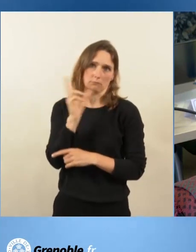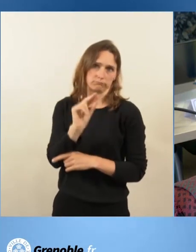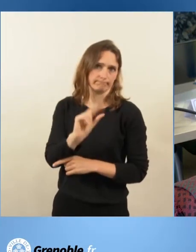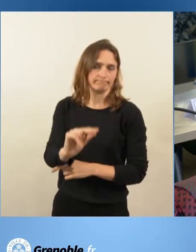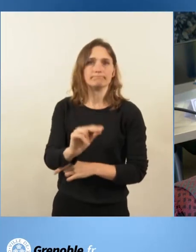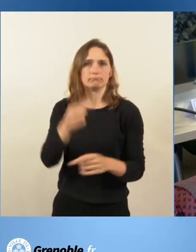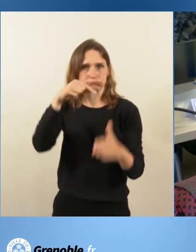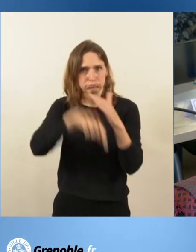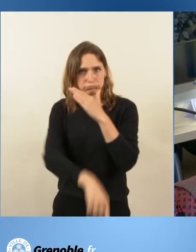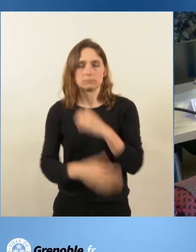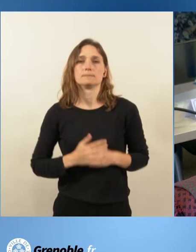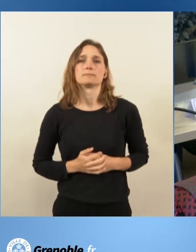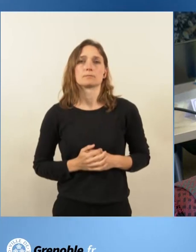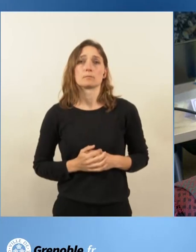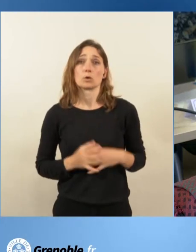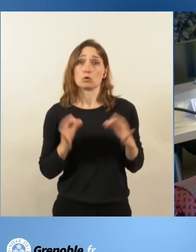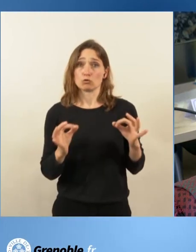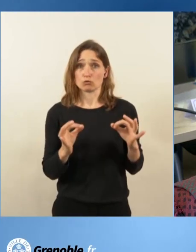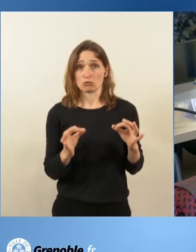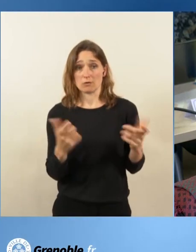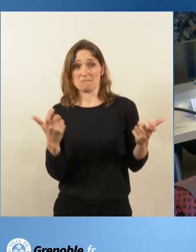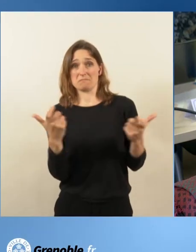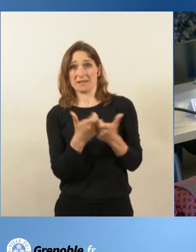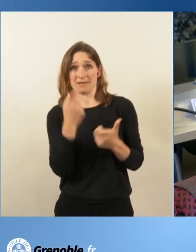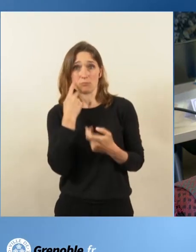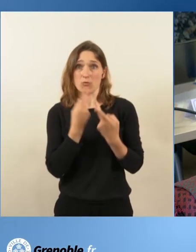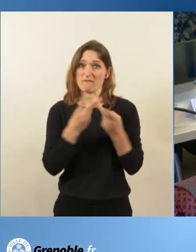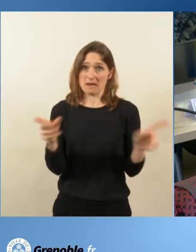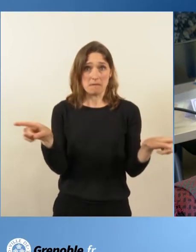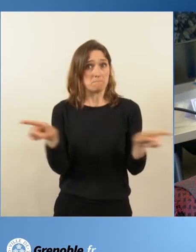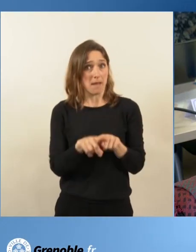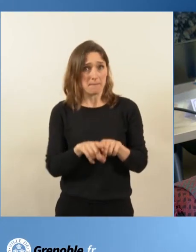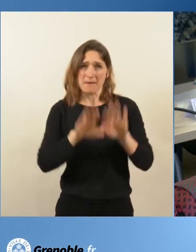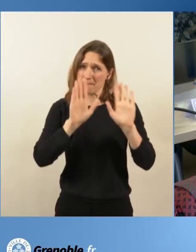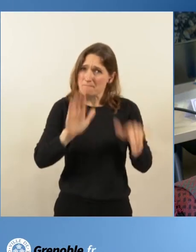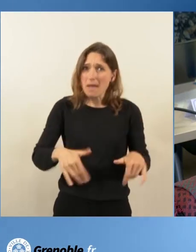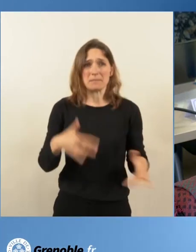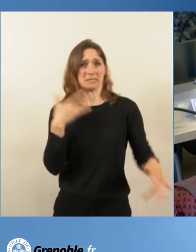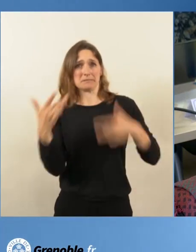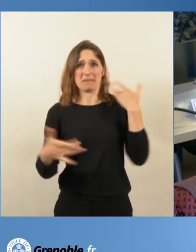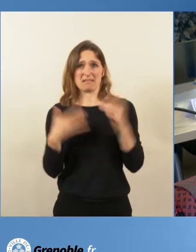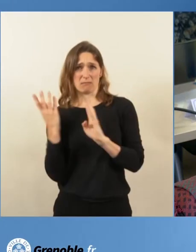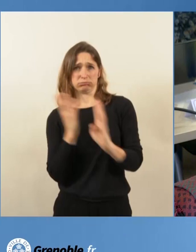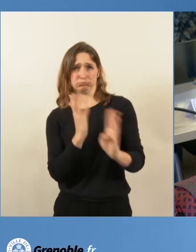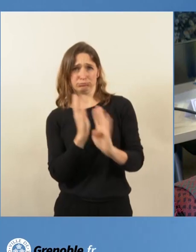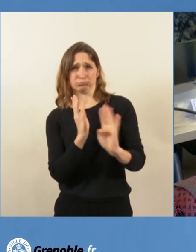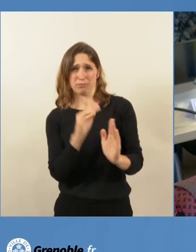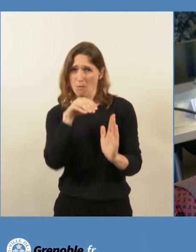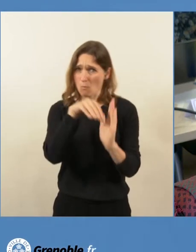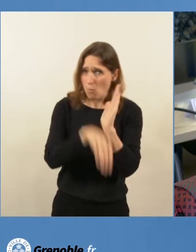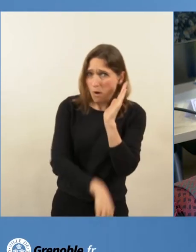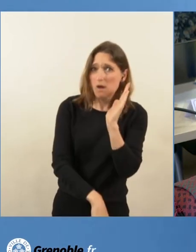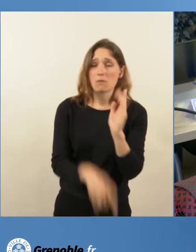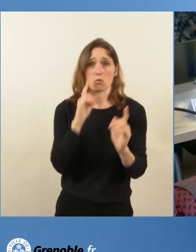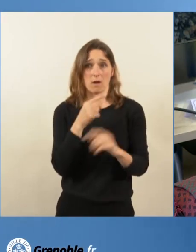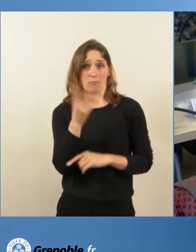son action et je rappelle que le coût pour la ville et le même ce n'est pas parce qu'il y a moins d'entrées de spectateurs puisqu'il y a plus de travail à